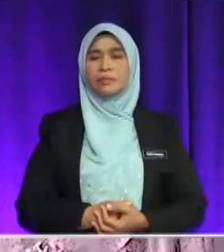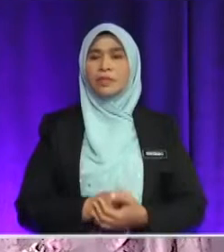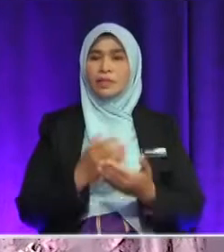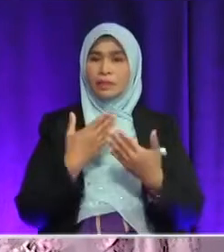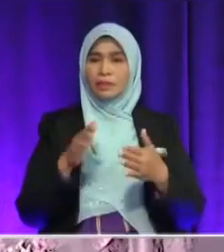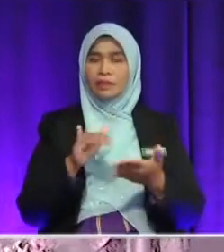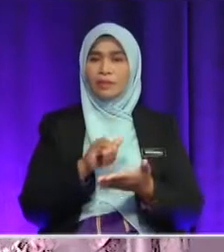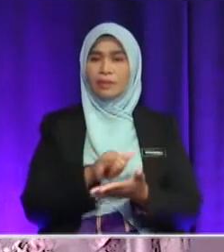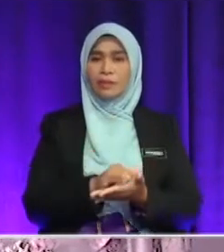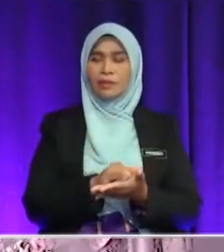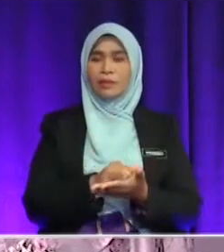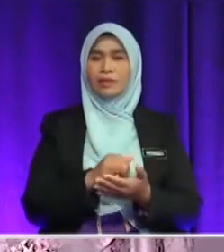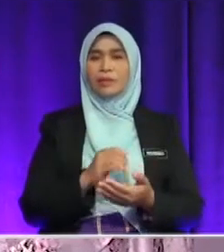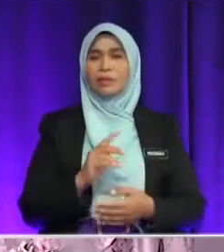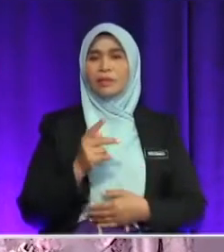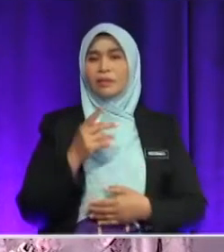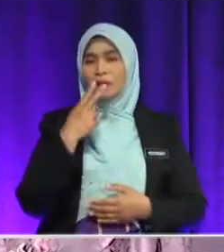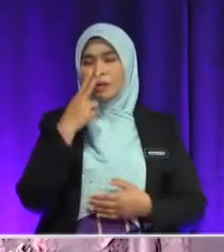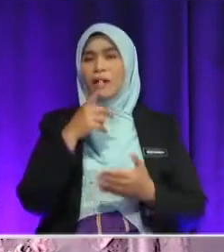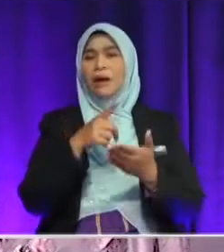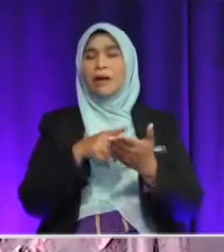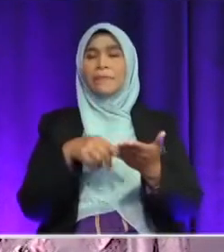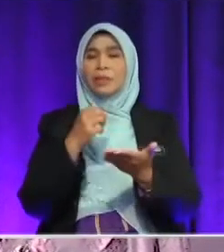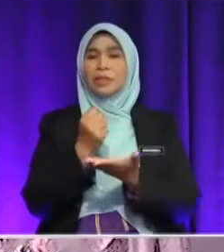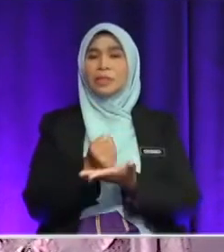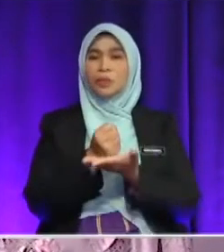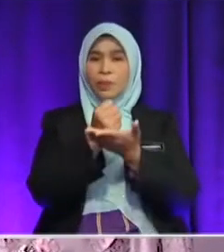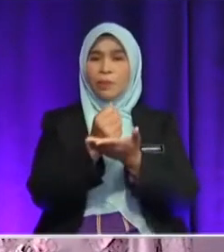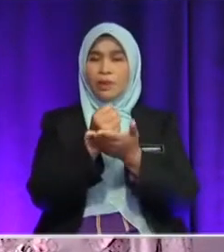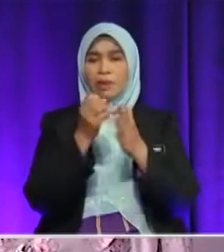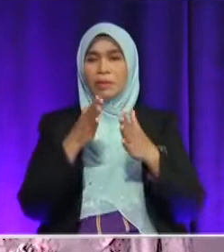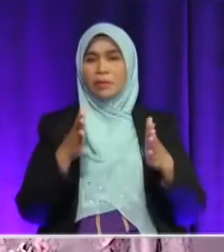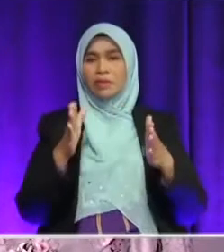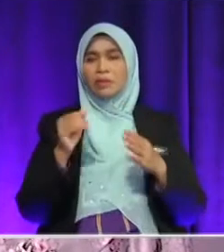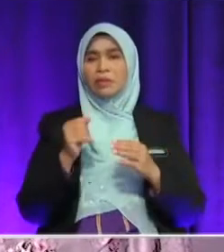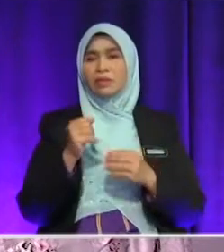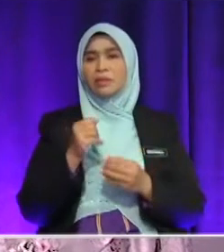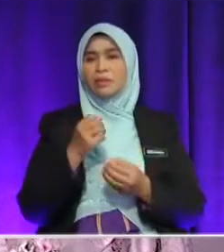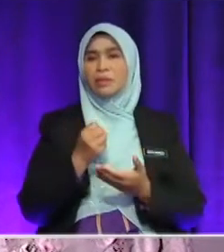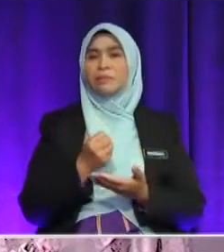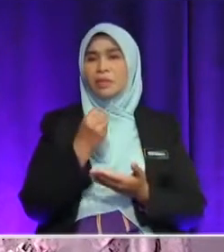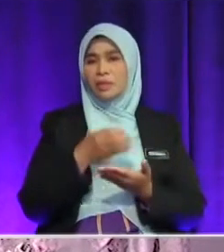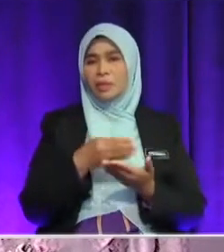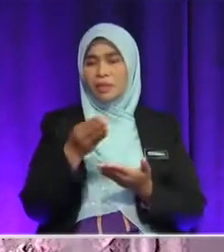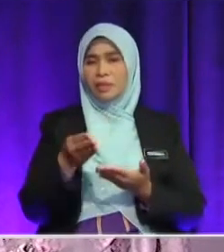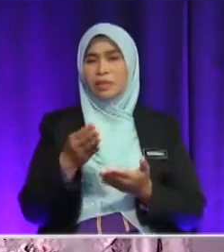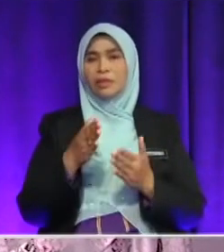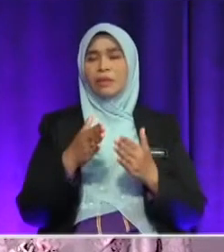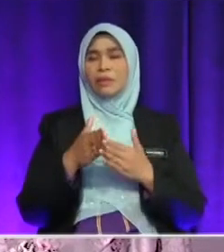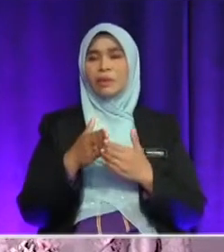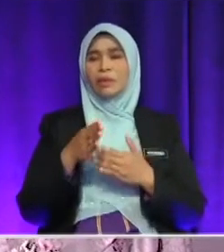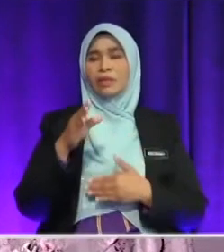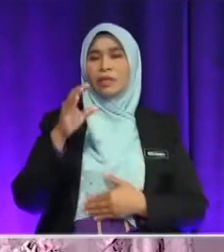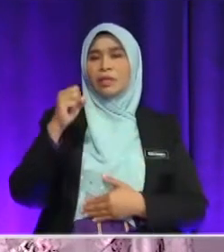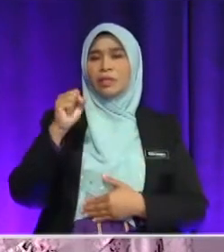seterusnya kita terus kepada Apakah sumbangan besar yang di yang disumbangkan yang apa dia yang